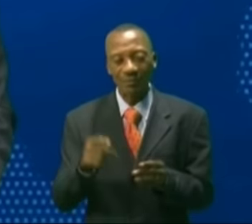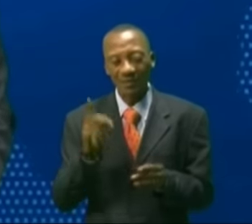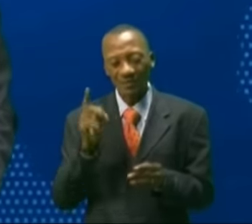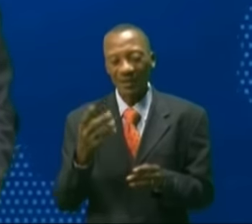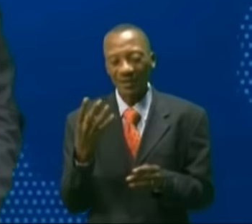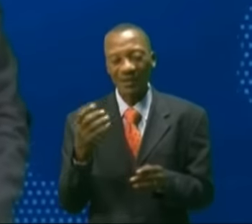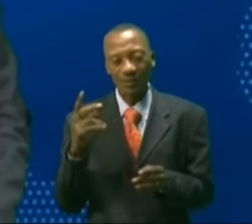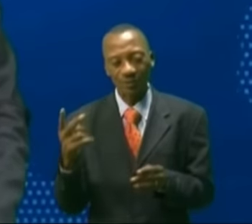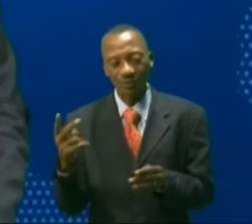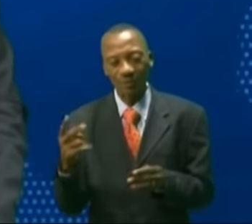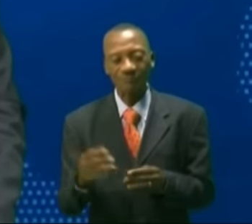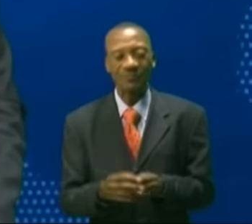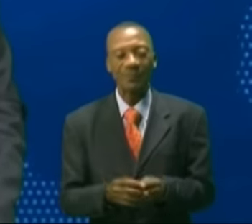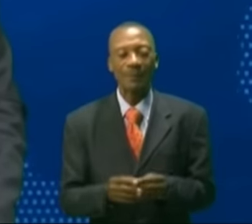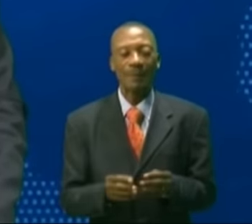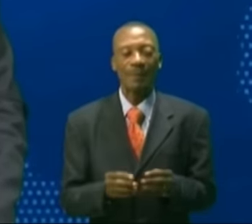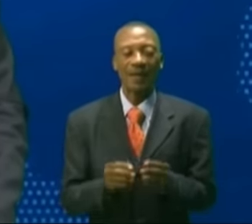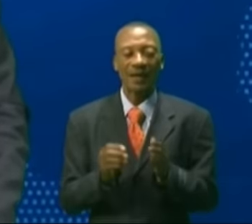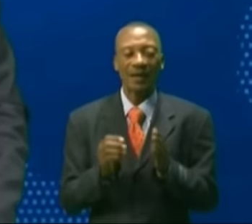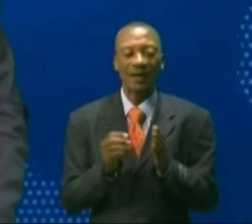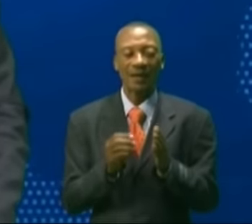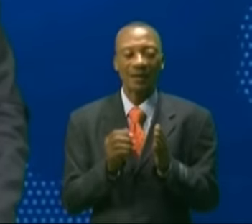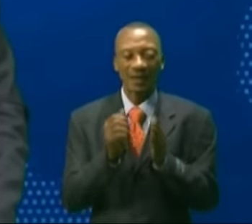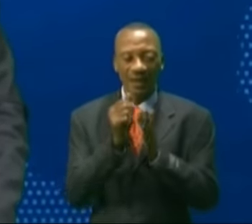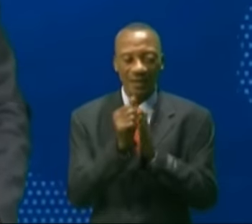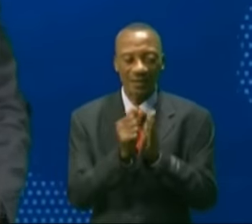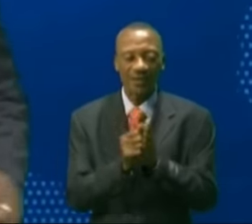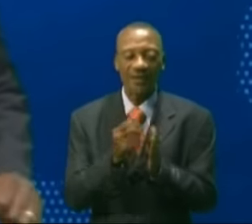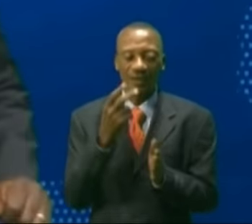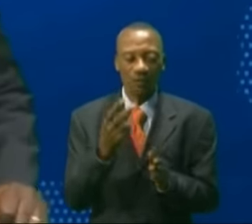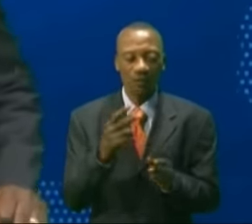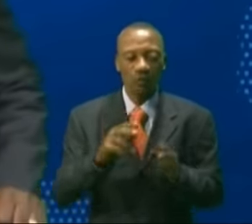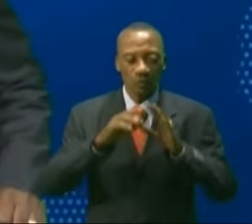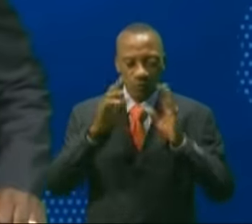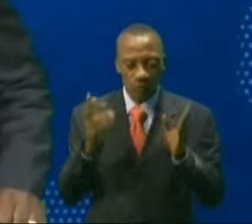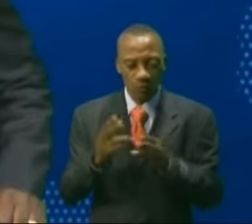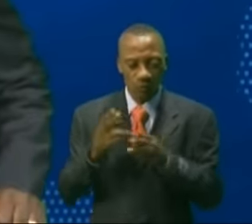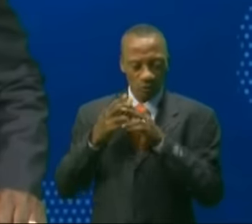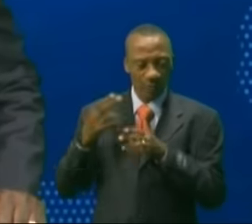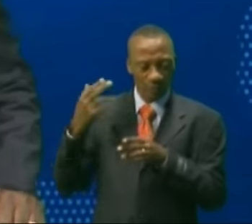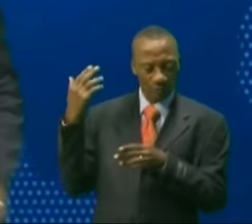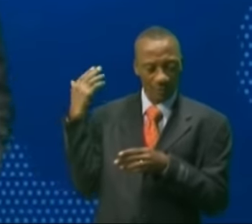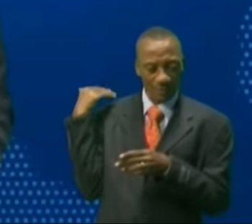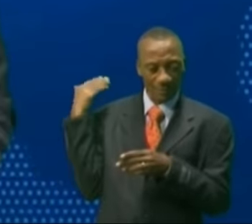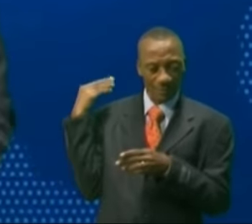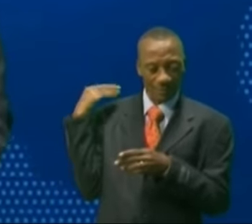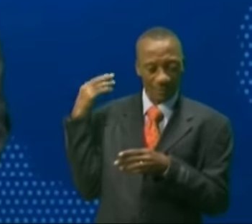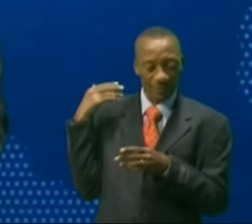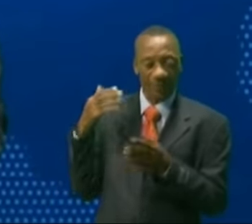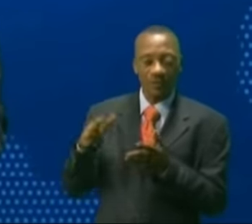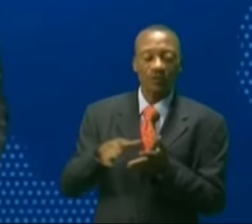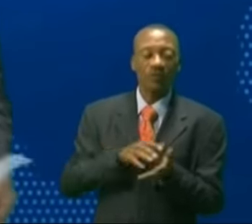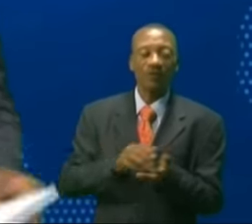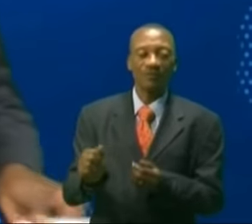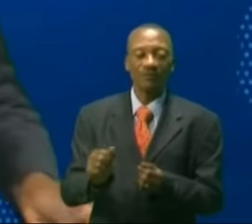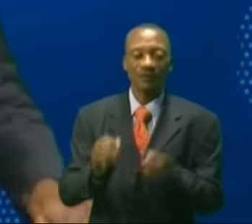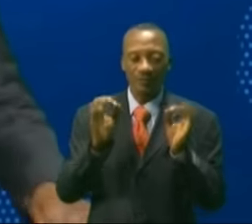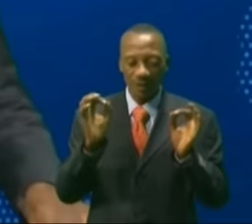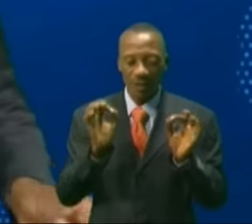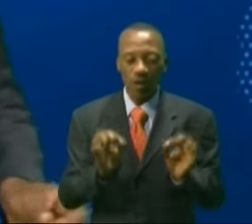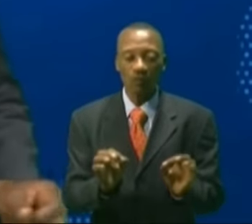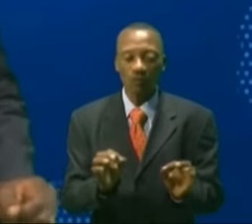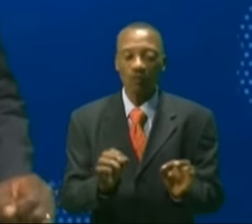1/73/97/520/78/42. Article 2. Sont abrogées toutes les dispositions antérieures contraires à la présente